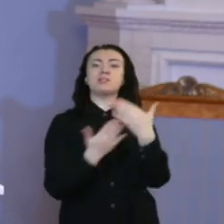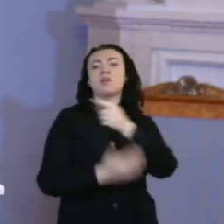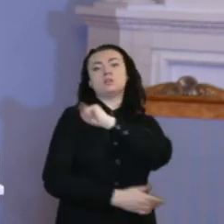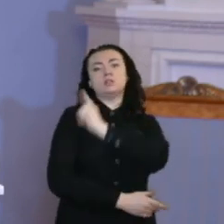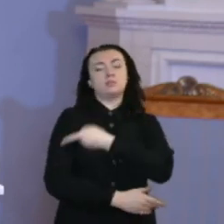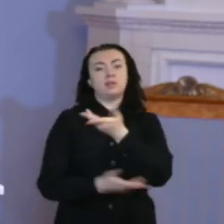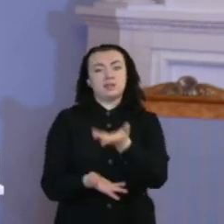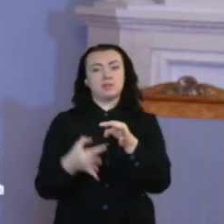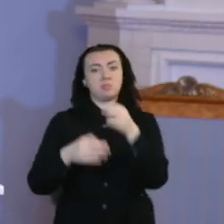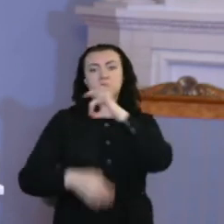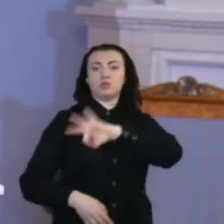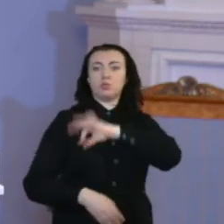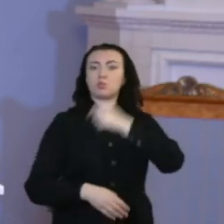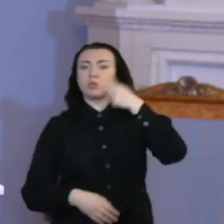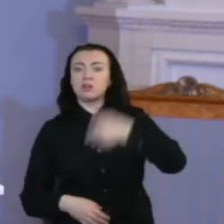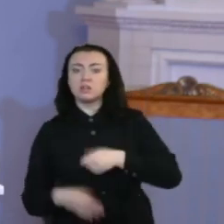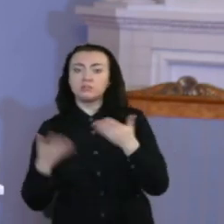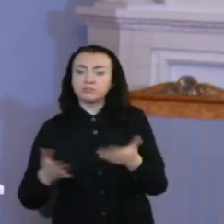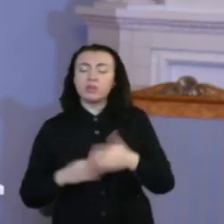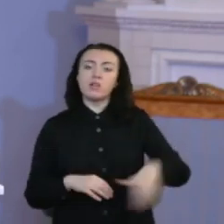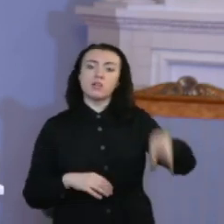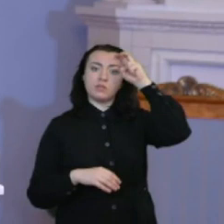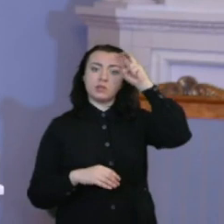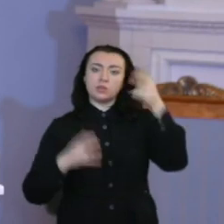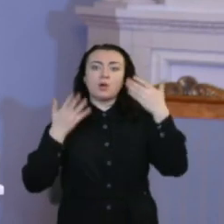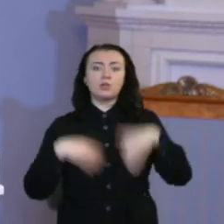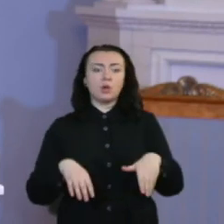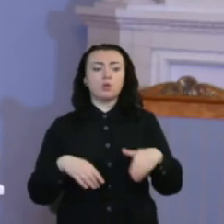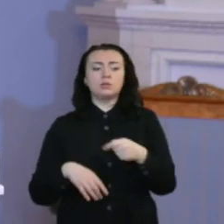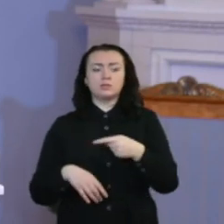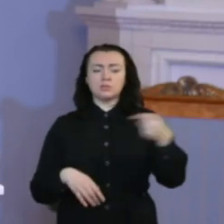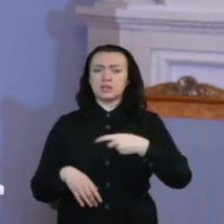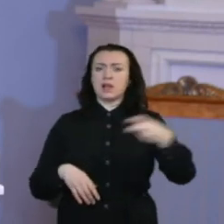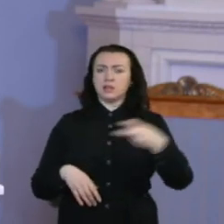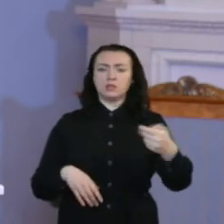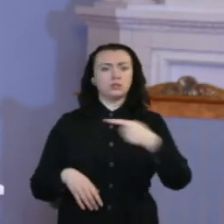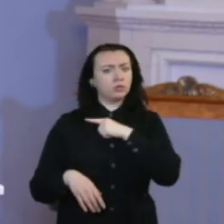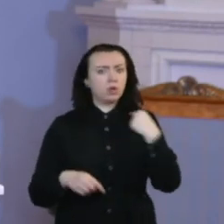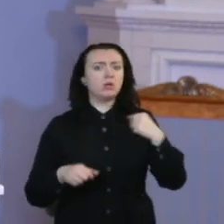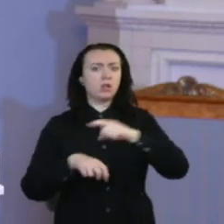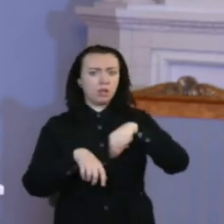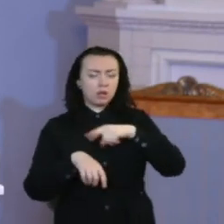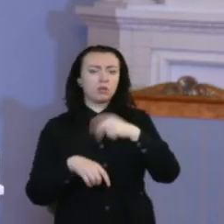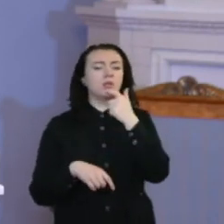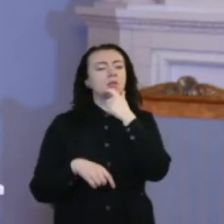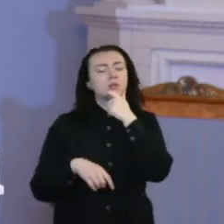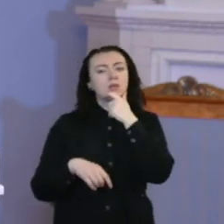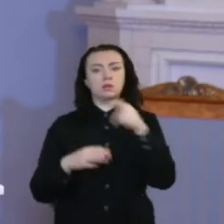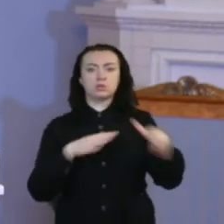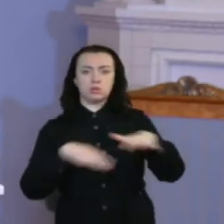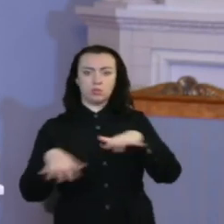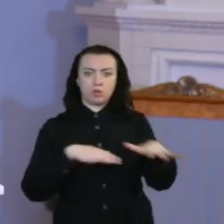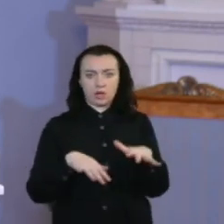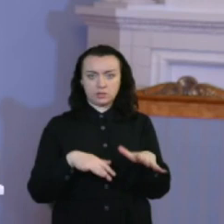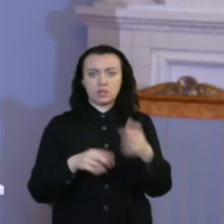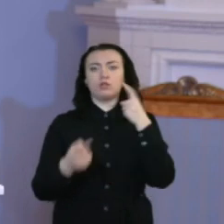parodyti. Vyriausybė jau ne pirmą savaitę, stebėdama situaciją, kurią gauname iš mūsų partnerių